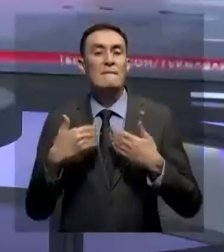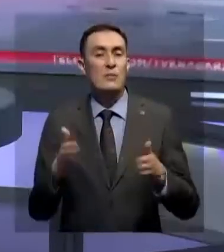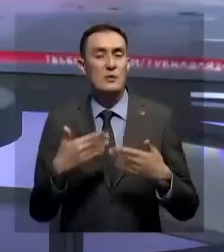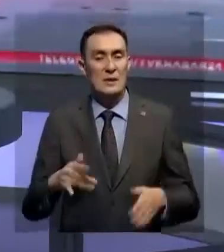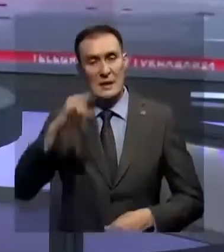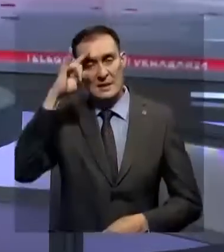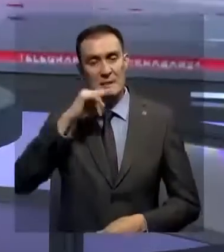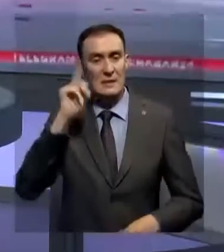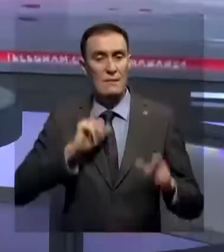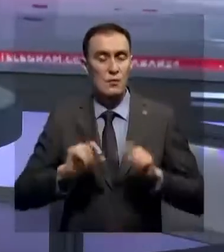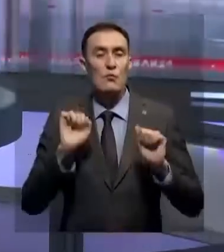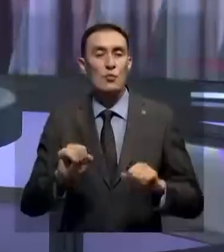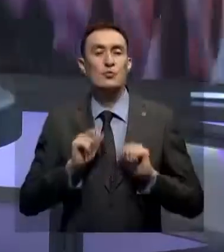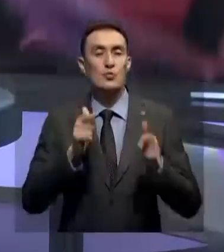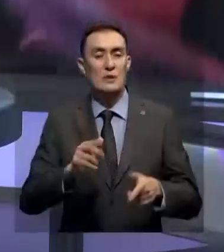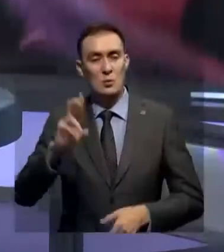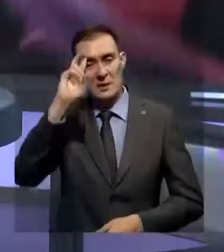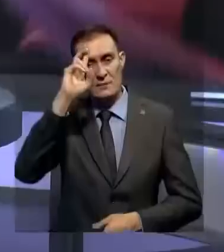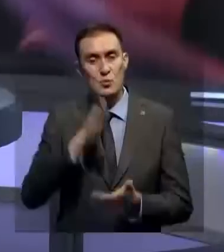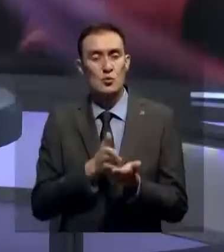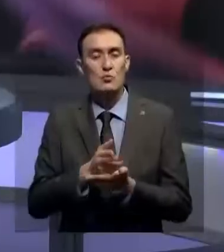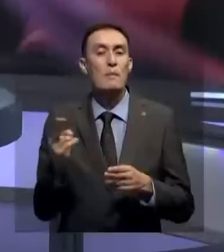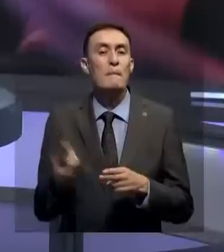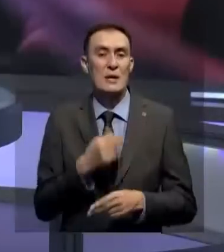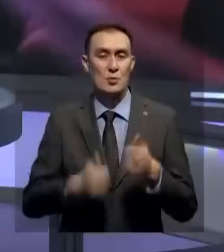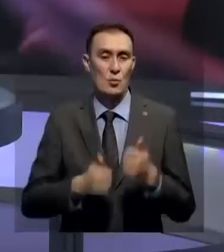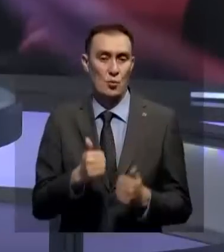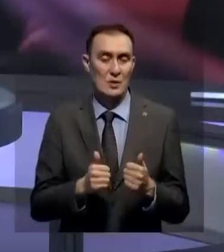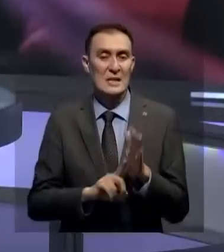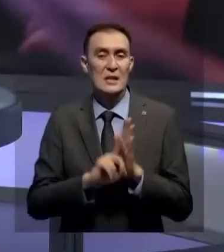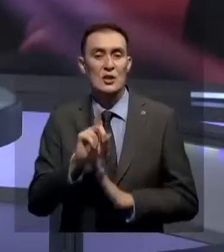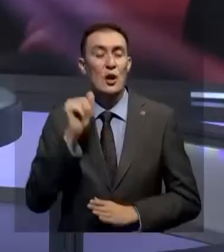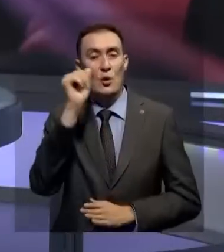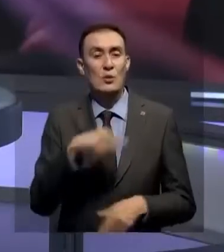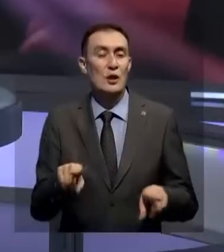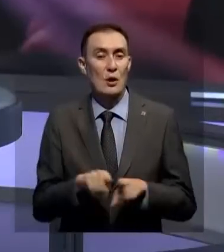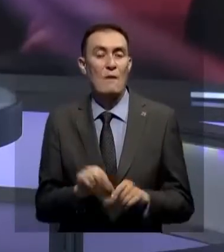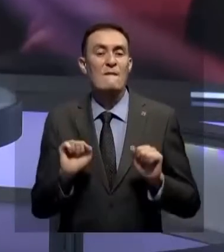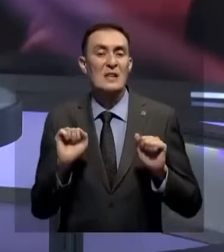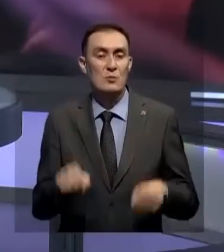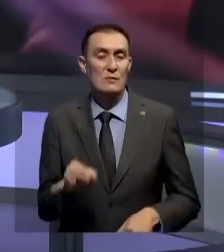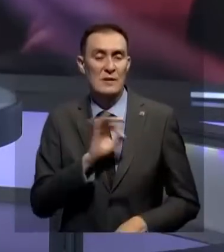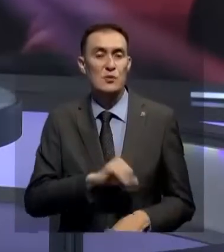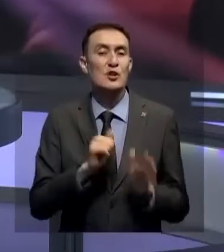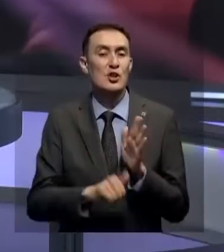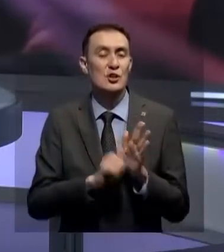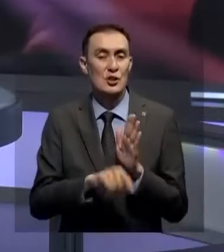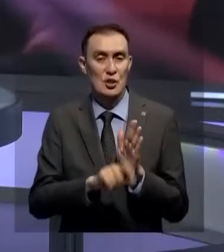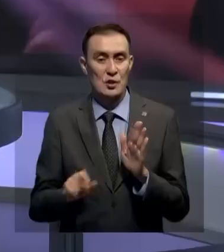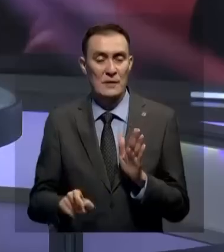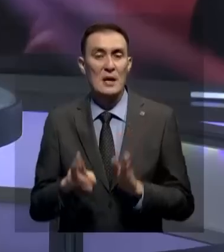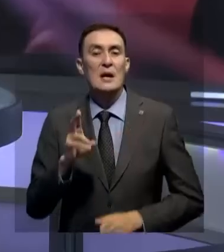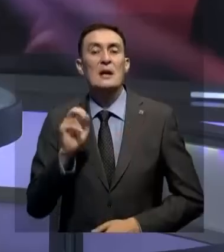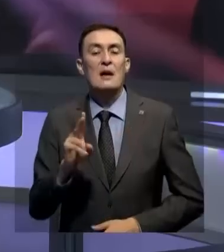Выпускники казахстанских вузов могут устроиться на государственную службу без конкурса. С начала года такой возможностью воспользовались